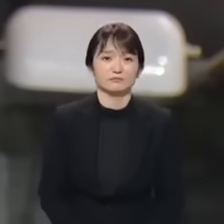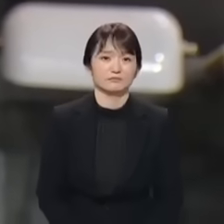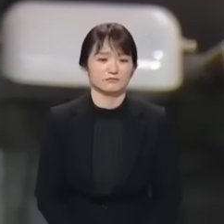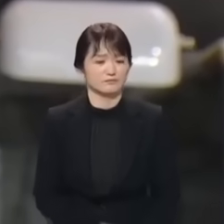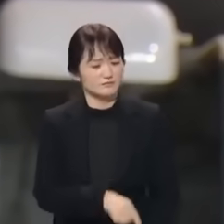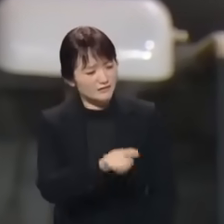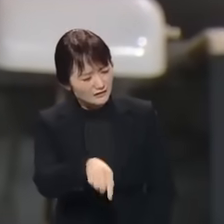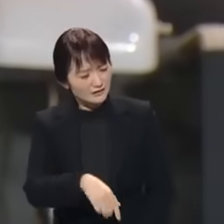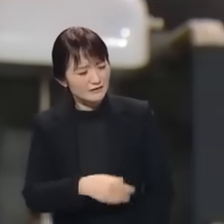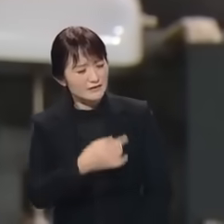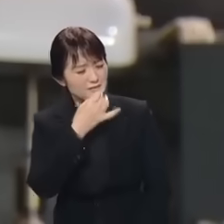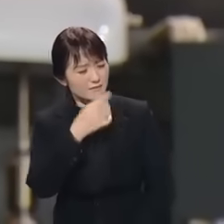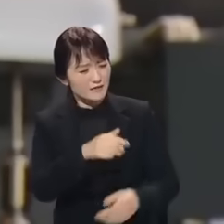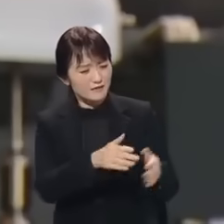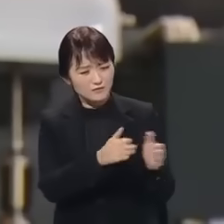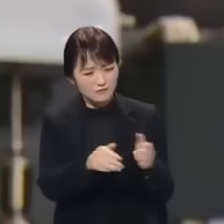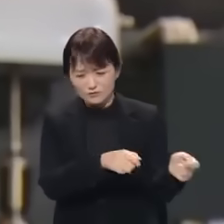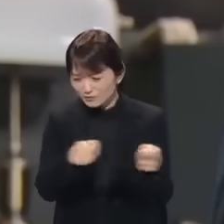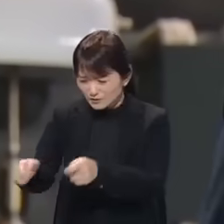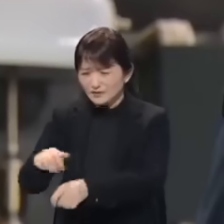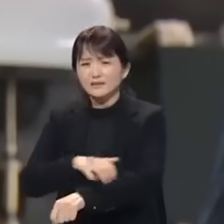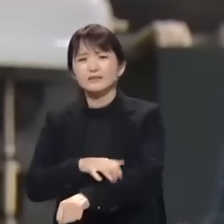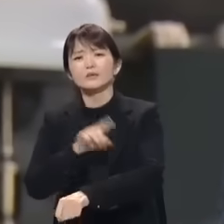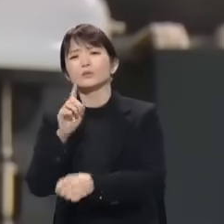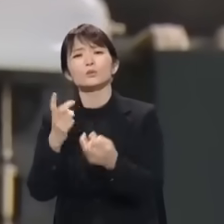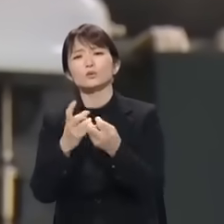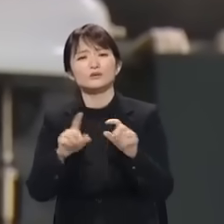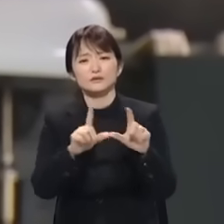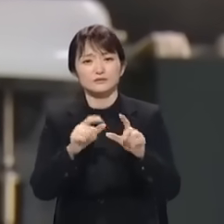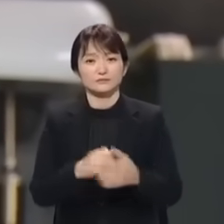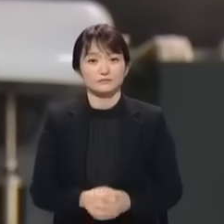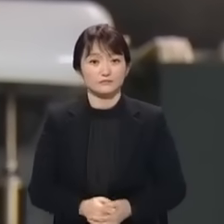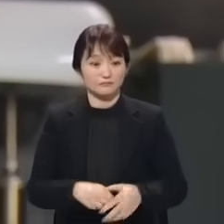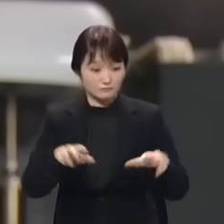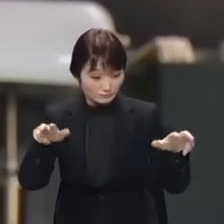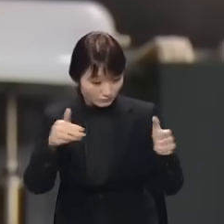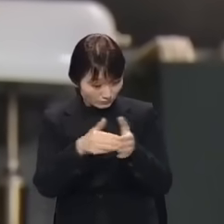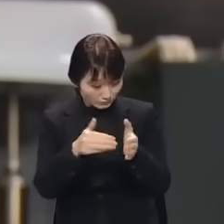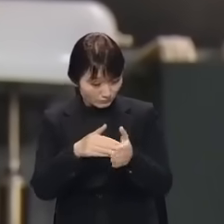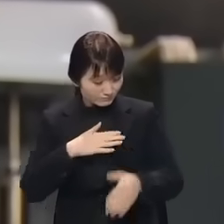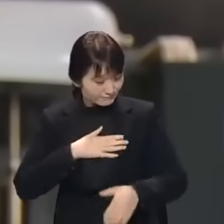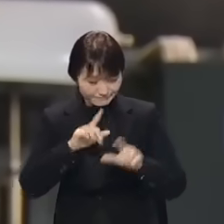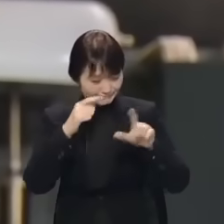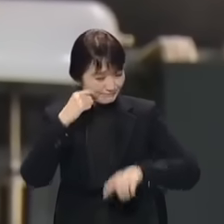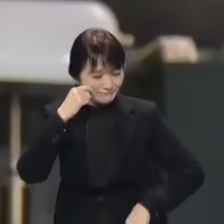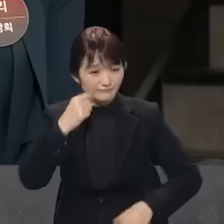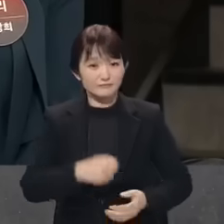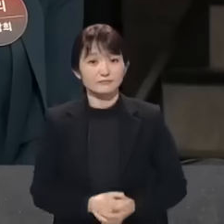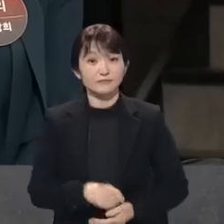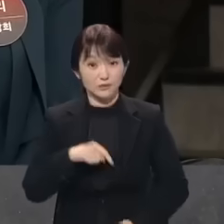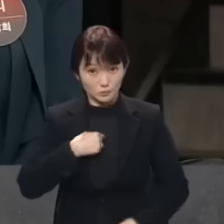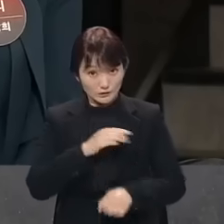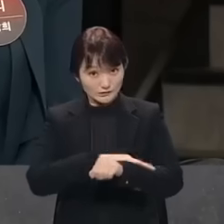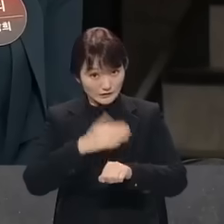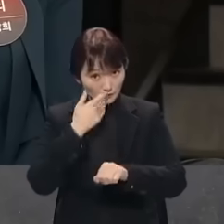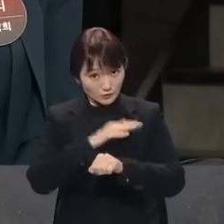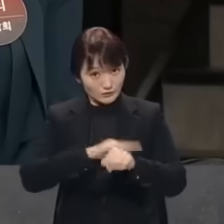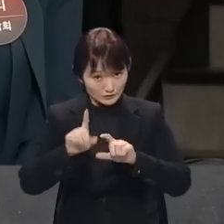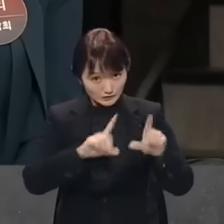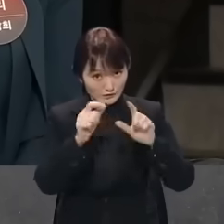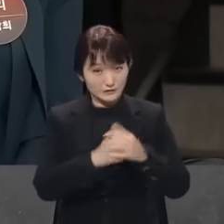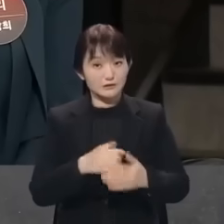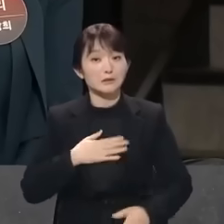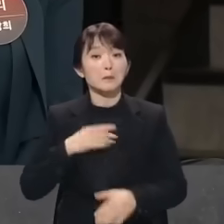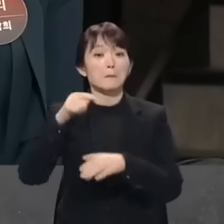그렇게 밥자리가 끼가 귀찮으면 어체 살았니 그러면 이제 끝내자 나도 못 살겠다 이제 혼자 잘 먹고 잘 살아라